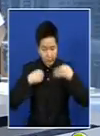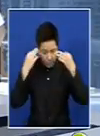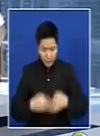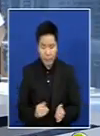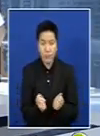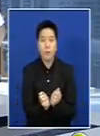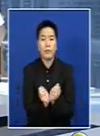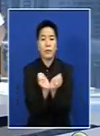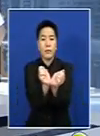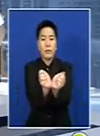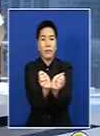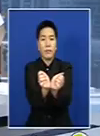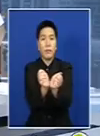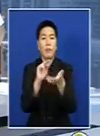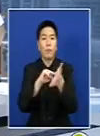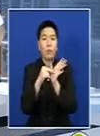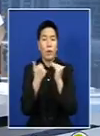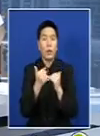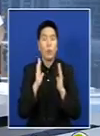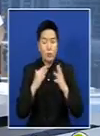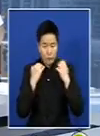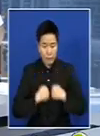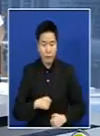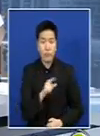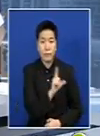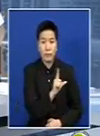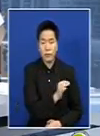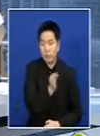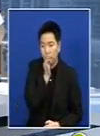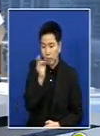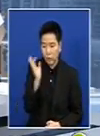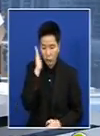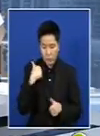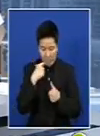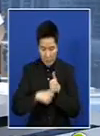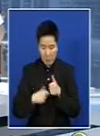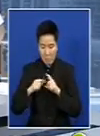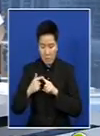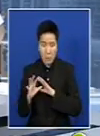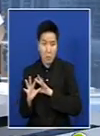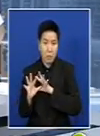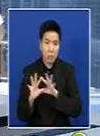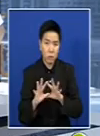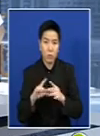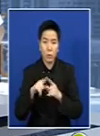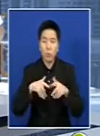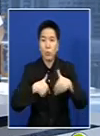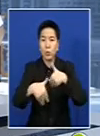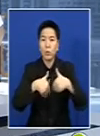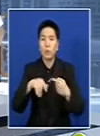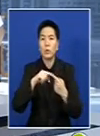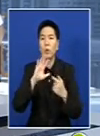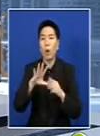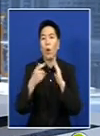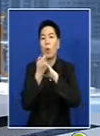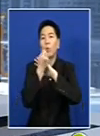น้านี้ทางกลุ่มคนฝั่งของคนเสื้อเหลืองนะคะเขาก็ไปฟ้องร้องว่าคุณขวัญชัยเนี่ยพาพวกเข้าไปในสวนสาธารณะหนองประ